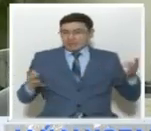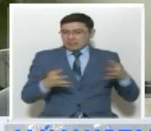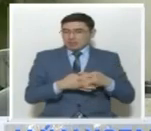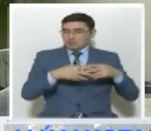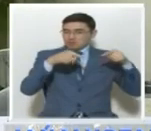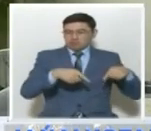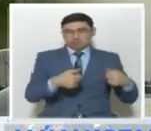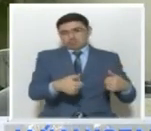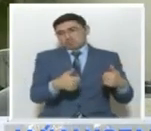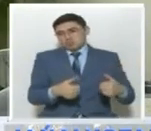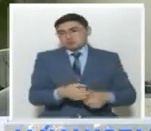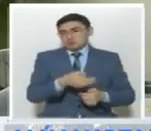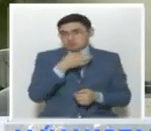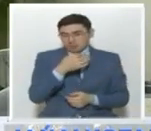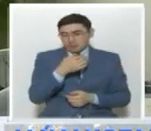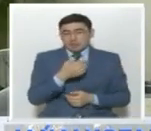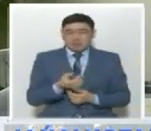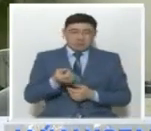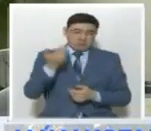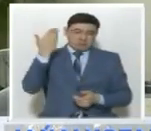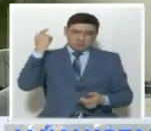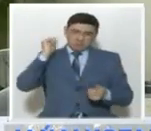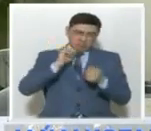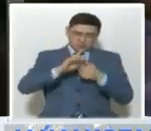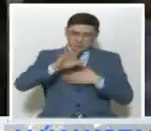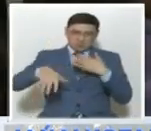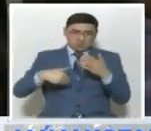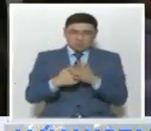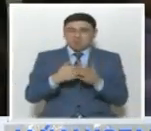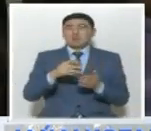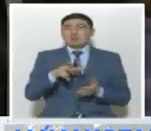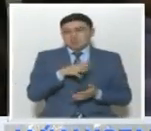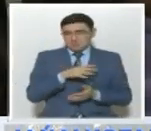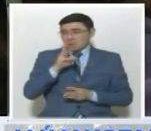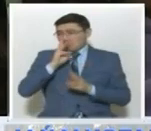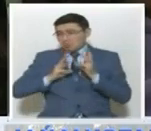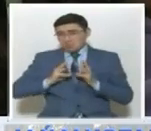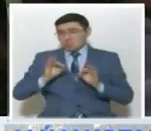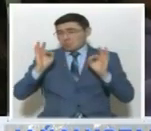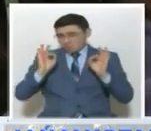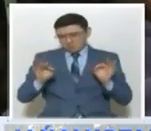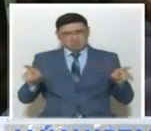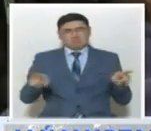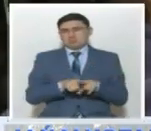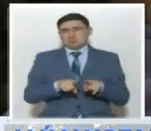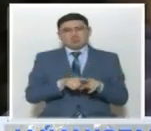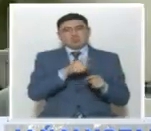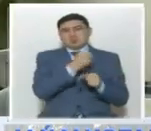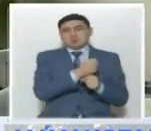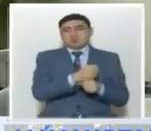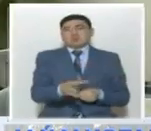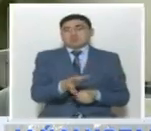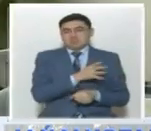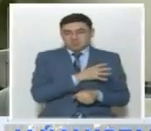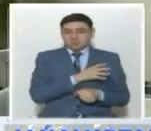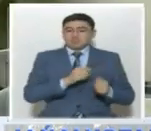қиын кездерде де осында қызмет еттім. Тіпті жұмысым үшін бір тиын ақалмаған кездерім де болды. Мамандығым сүйікті кәсібім мен өмірімнің